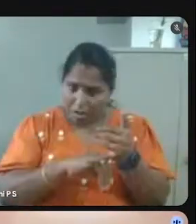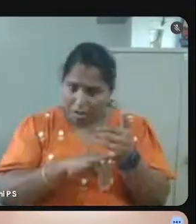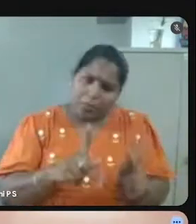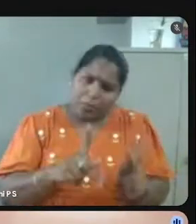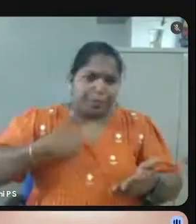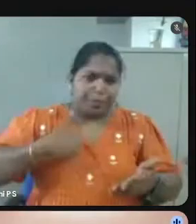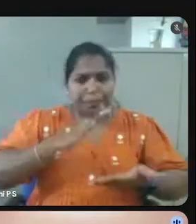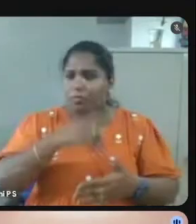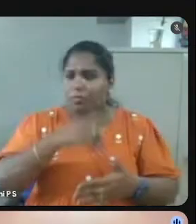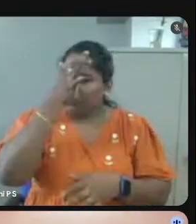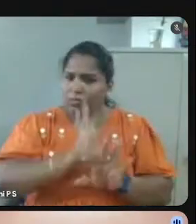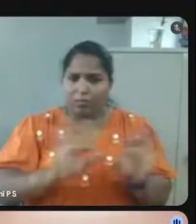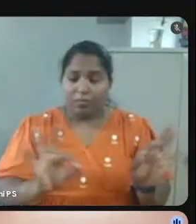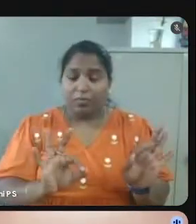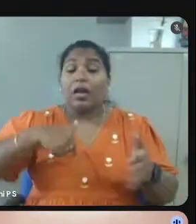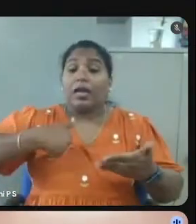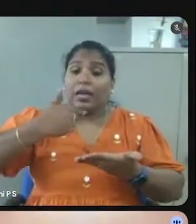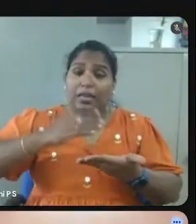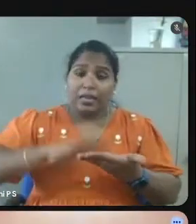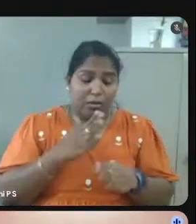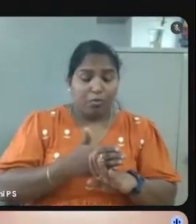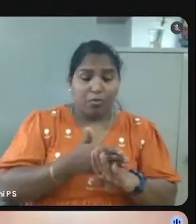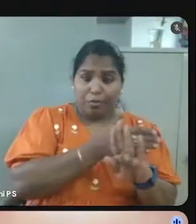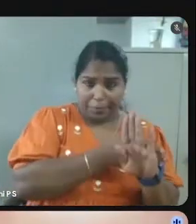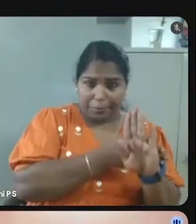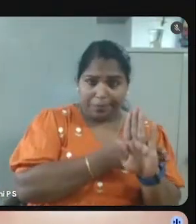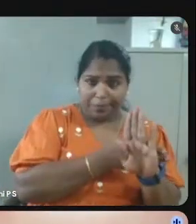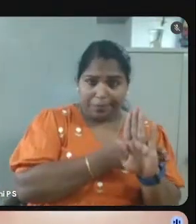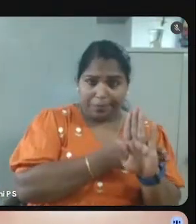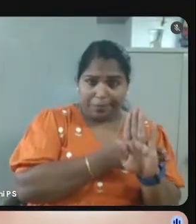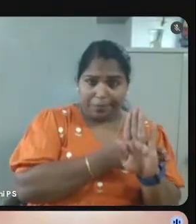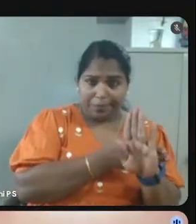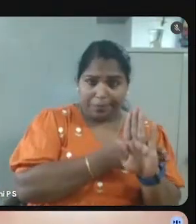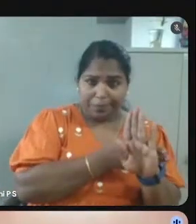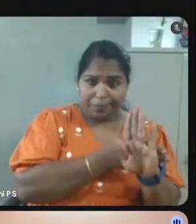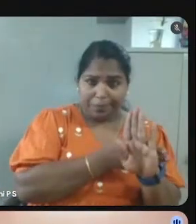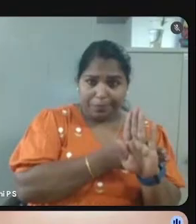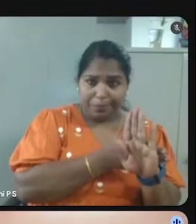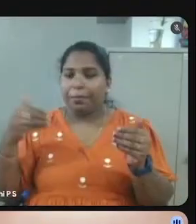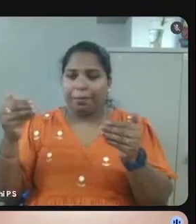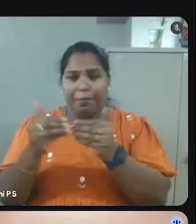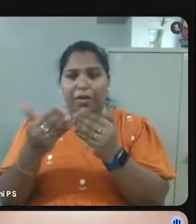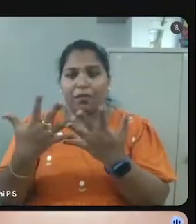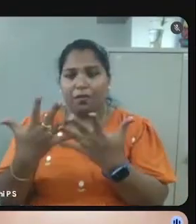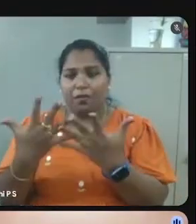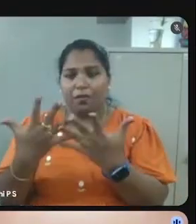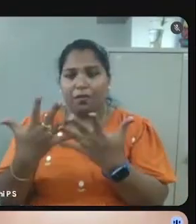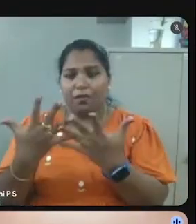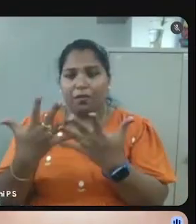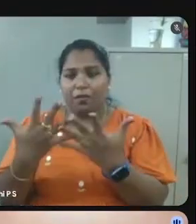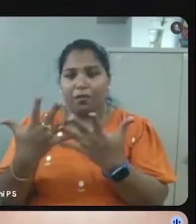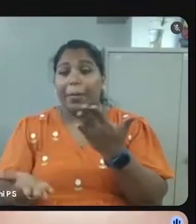പിന്നെ കല്യാണം കഴിക്കുന്നതിന് മുന്നിൽ നമ്മ ഒരു കൺസൾട്ടേഷനും നമുക്ക് നോക്കണം. ഇതെങ്കിലും പിന്നെ ആ കുട്ടികൾക്ക് ഒരു